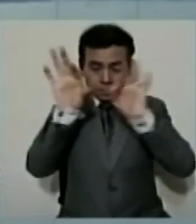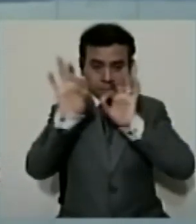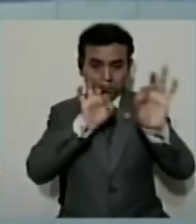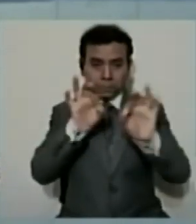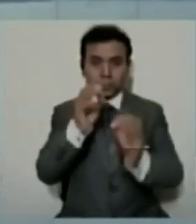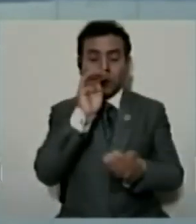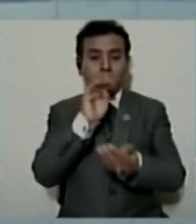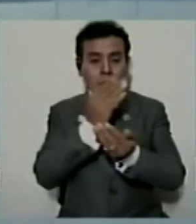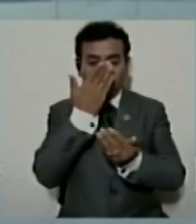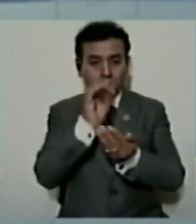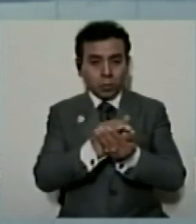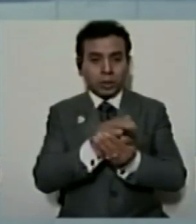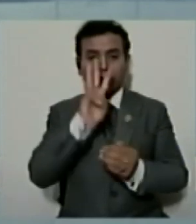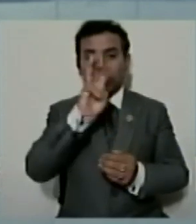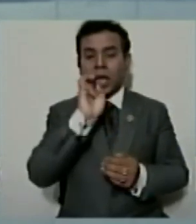আমাদের